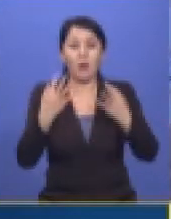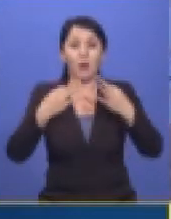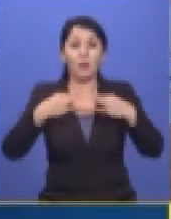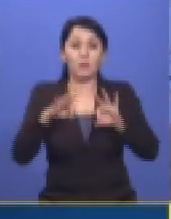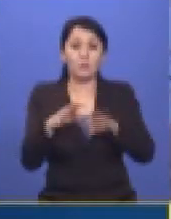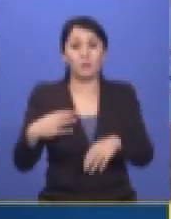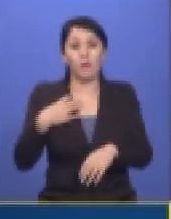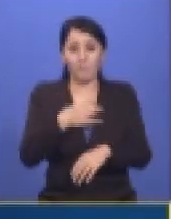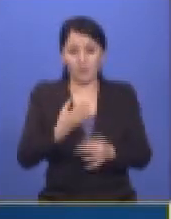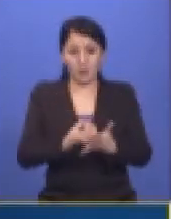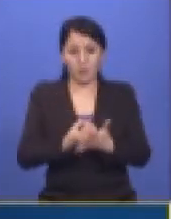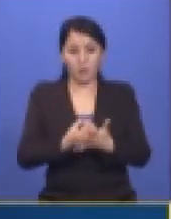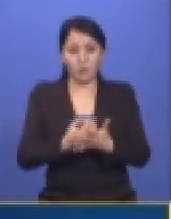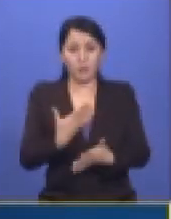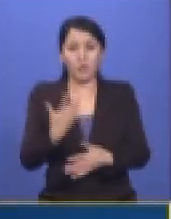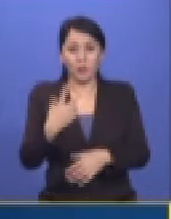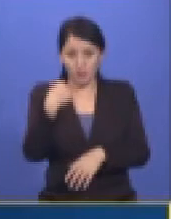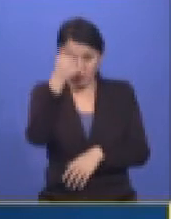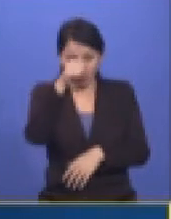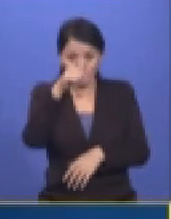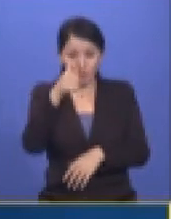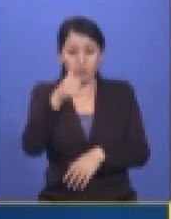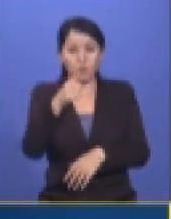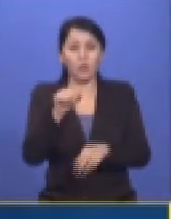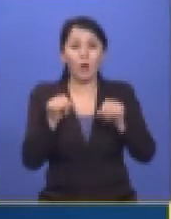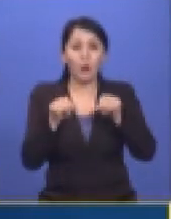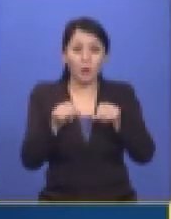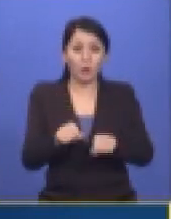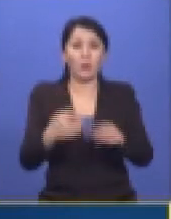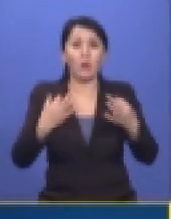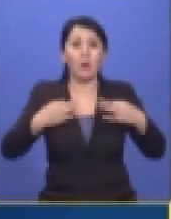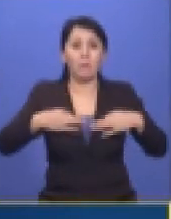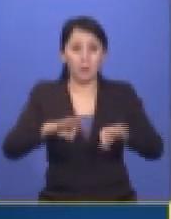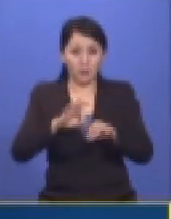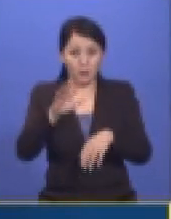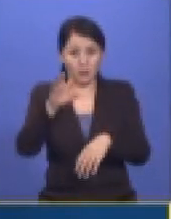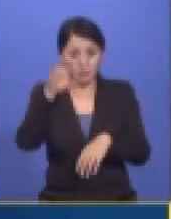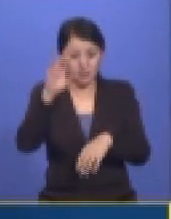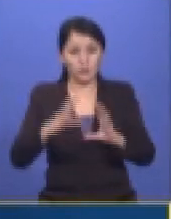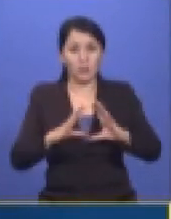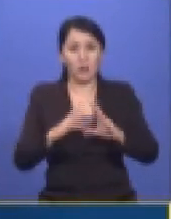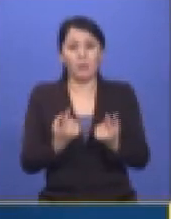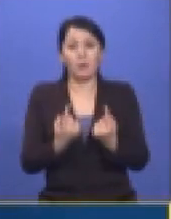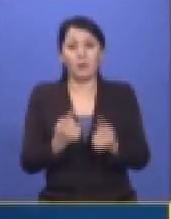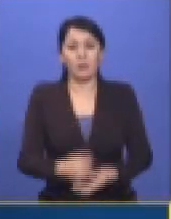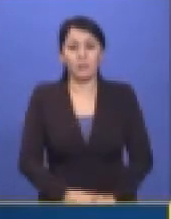де қымбат ештеңе жоқ. Еліміз 30 жылдың ішінде алып құқықтық дербес демократиялық мемлекет ретінде әлемге